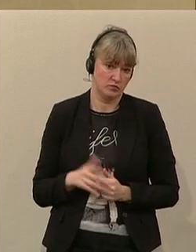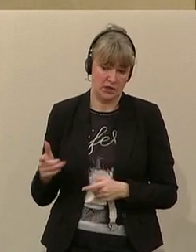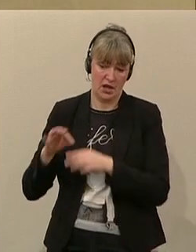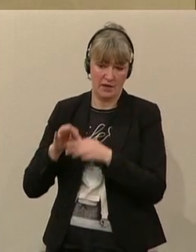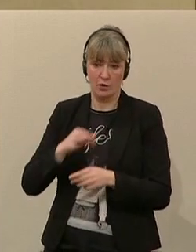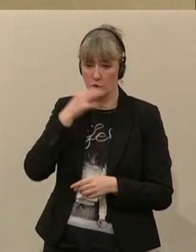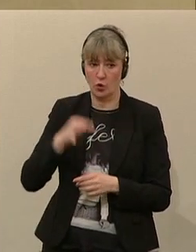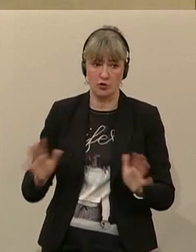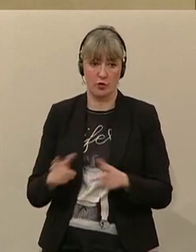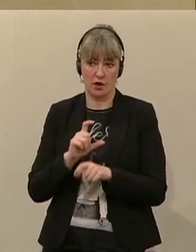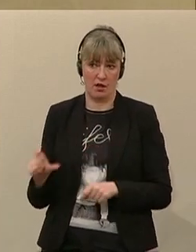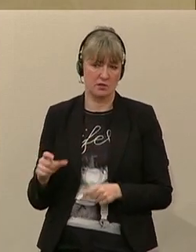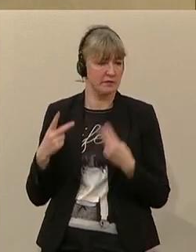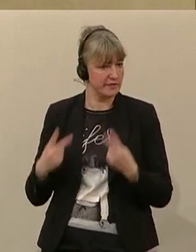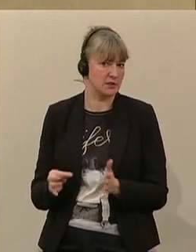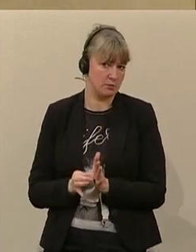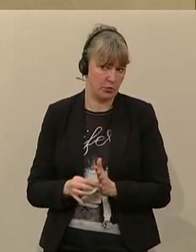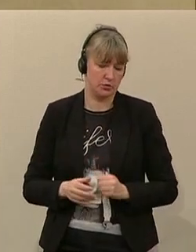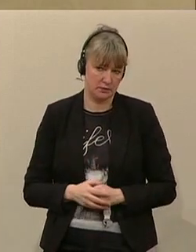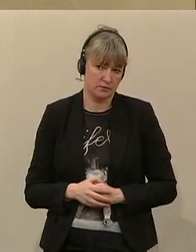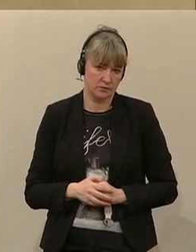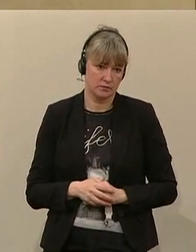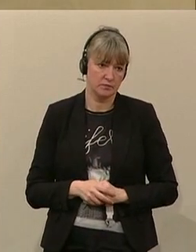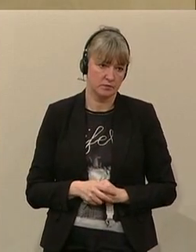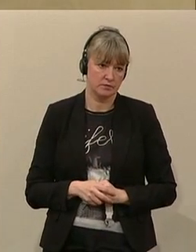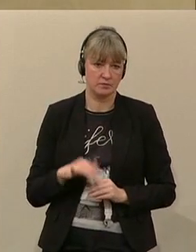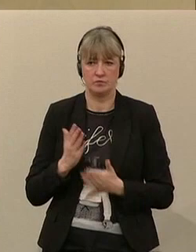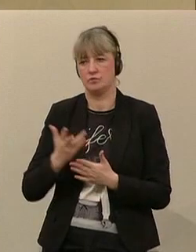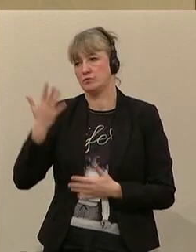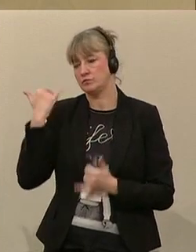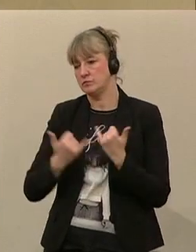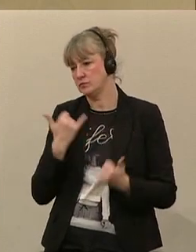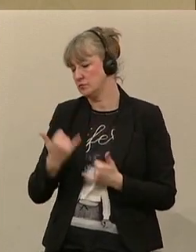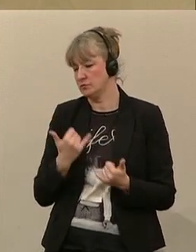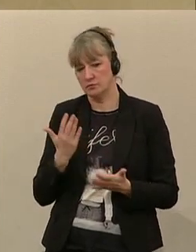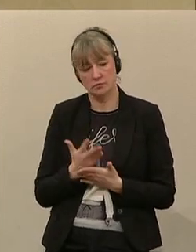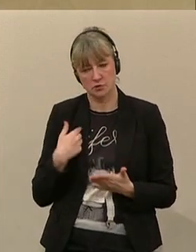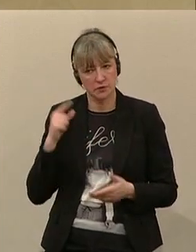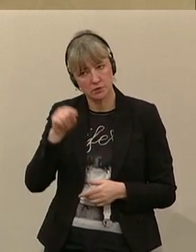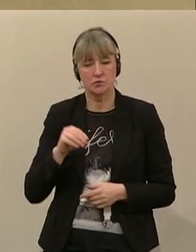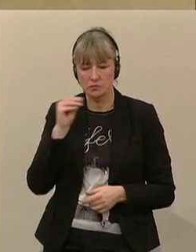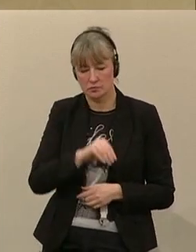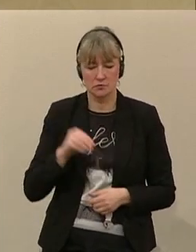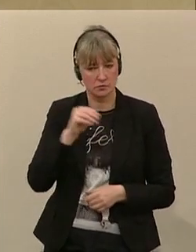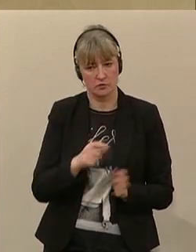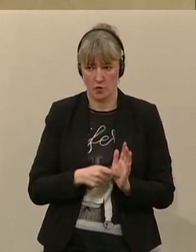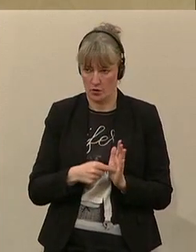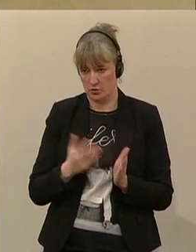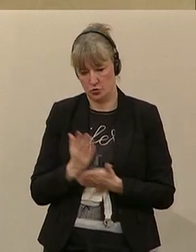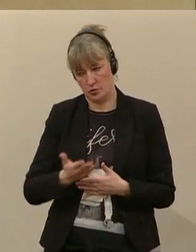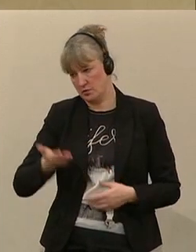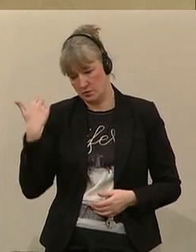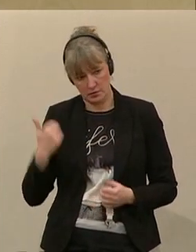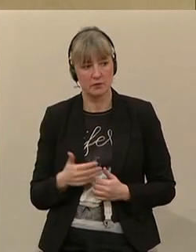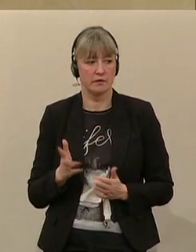Einführung von Deutschförderklassen ganz ein wichtiger Punkt, wo wir ja schon seit Jahr und Tag darauf hinweisen und wir fordern, das eingefordert haben,